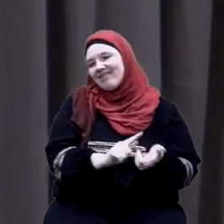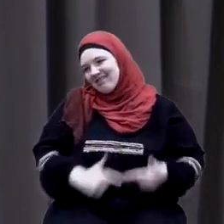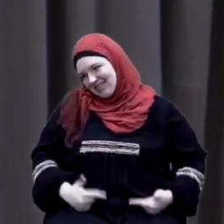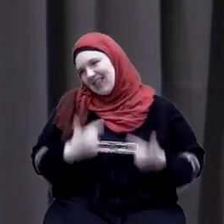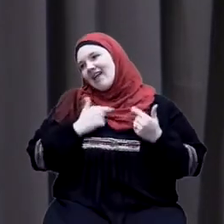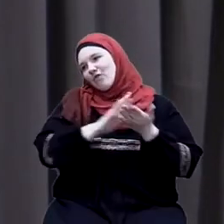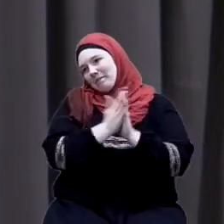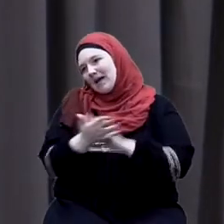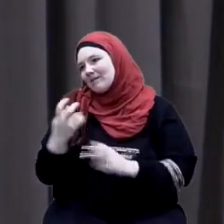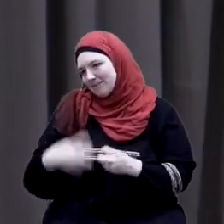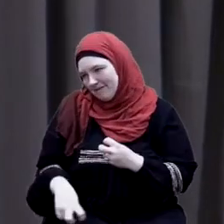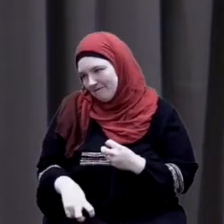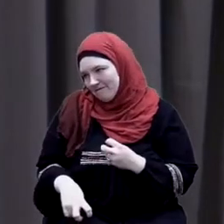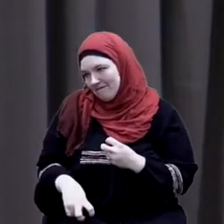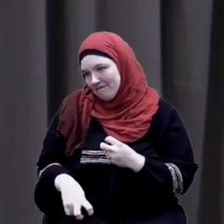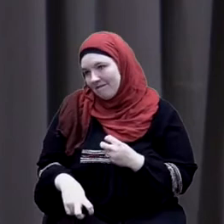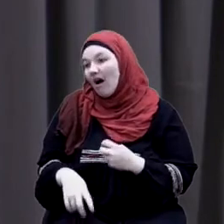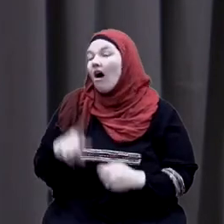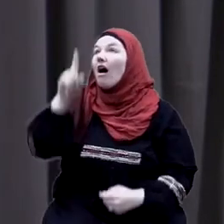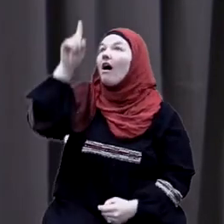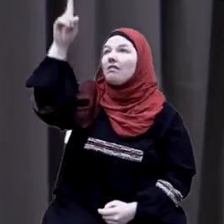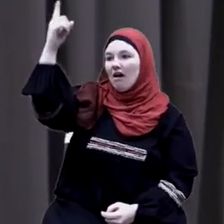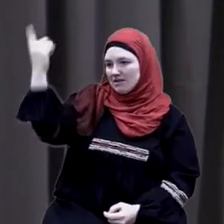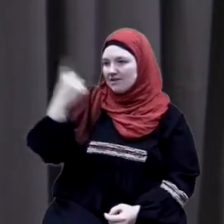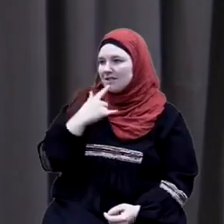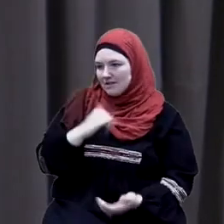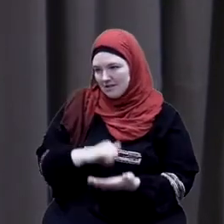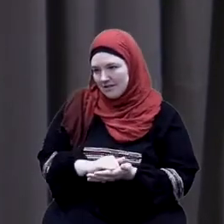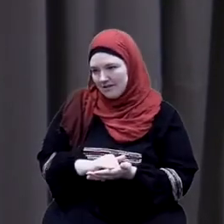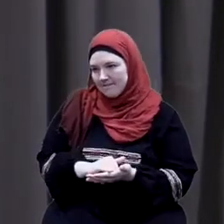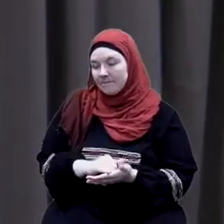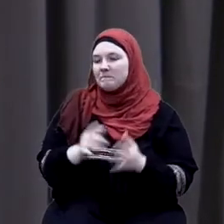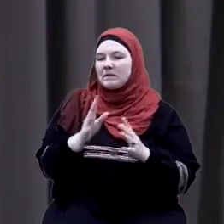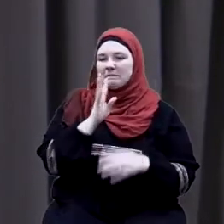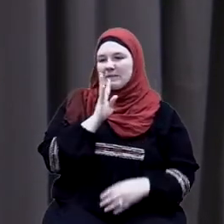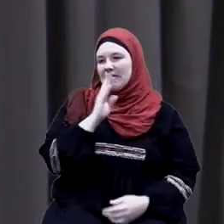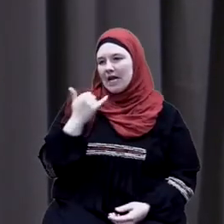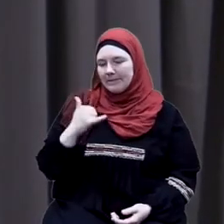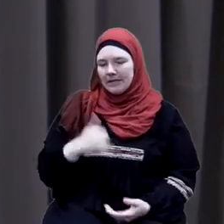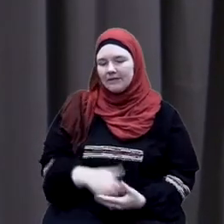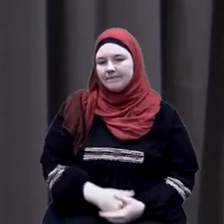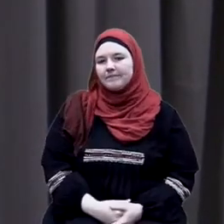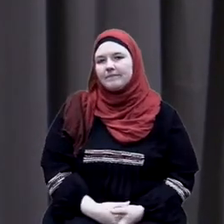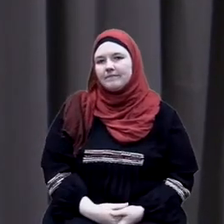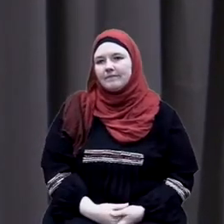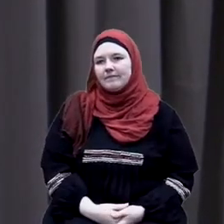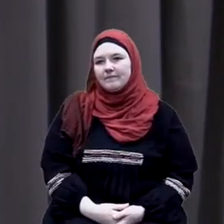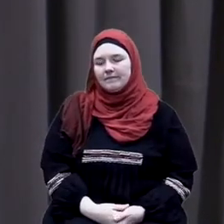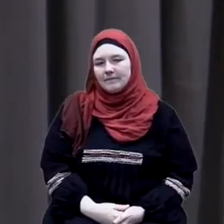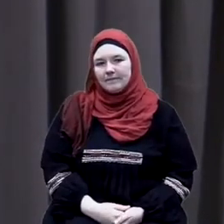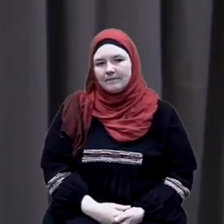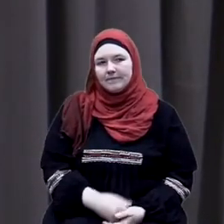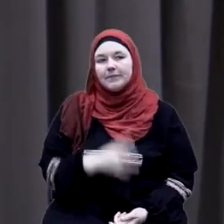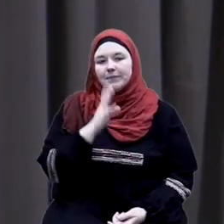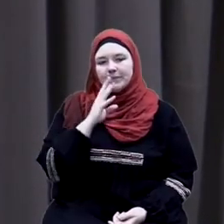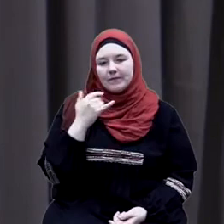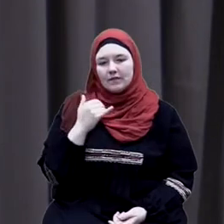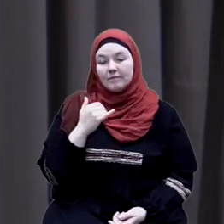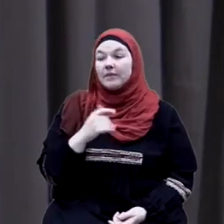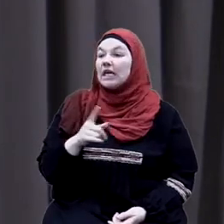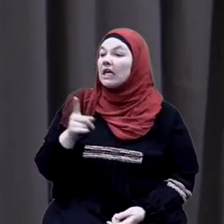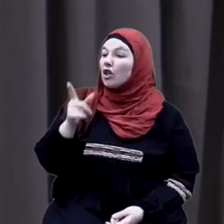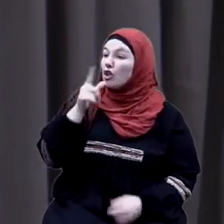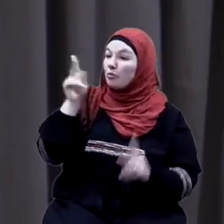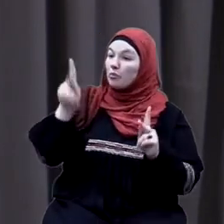subhanahu wa ta'ala said that. وَمَنْ أَعْرَضَ عَنْ ذِكْرِي فَإِنَّ لَهُ مَعِيشَةً ضَنْكَ. He